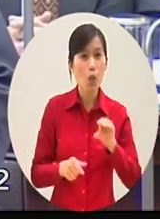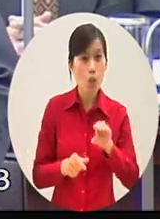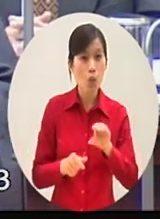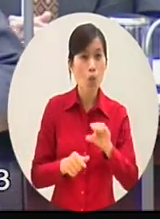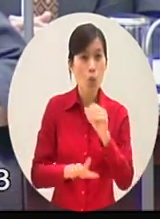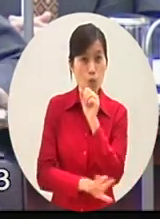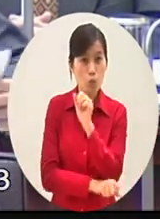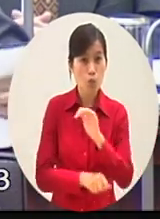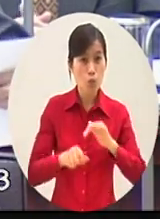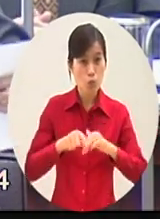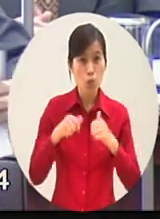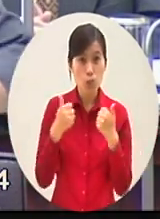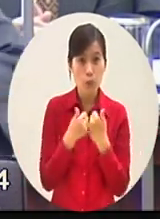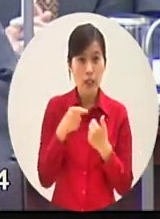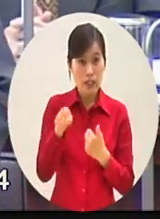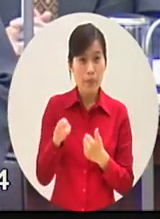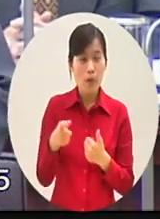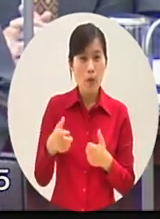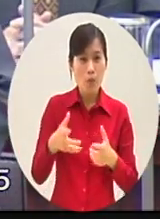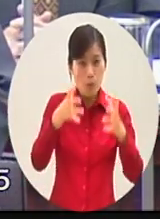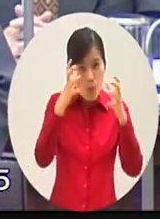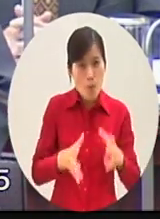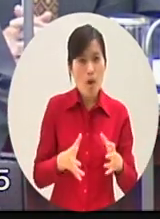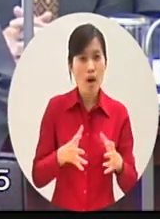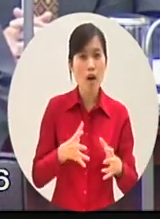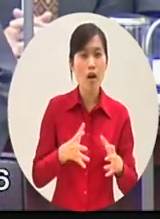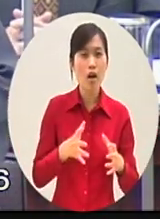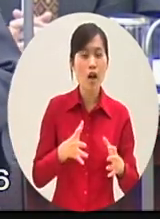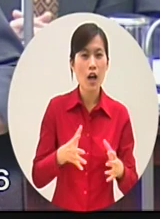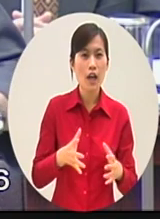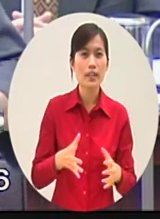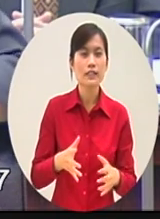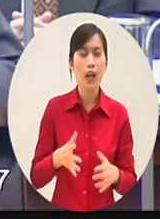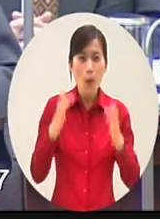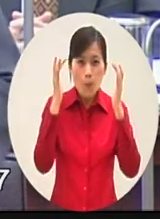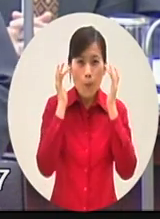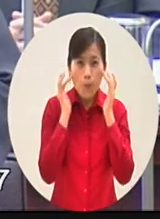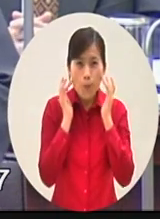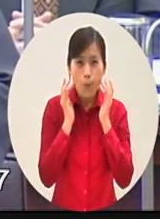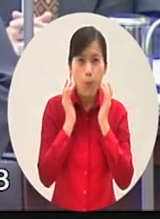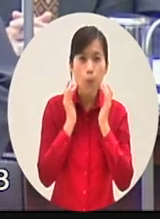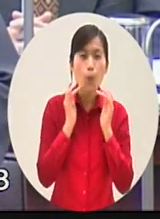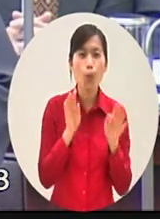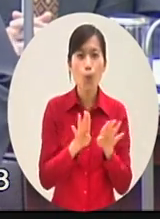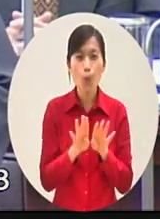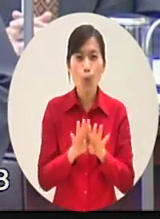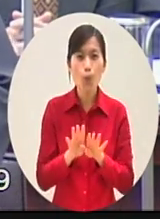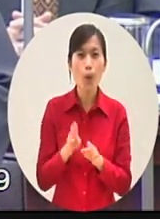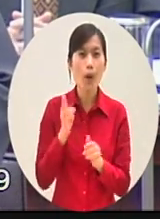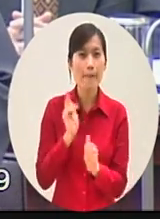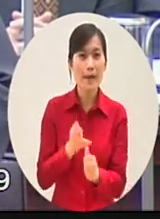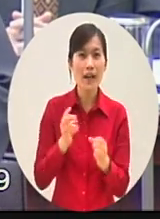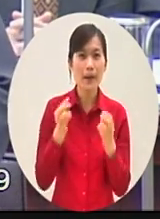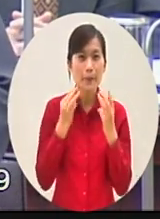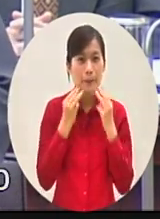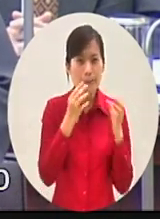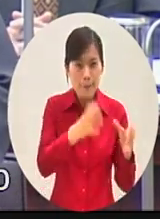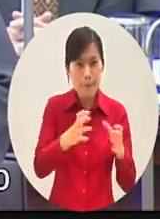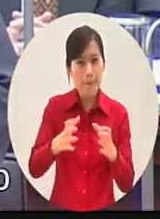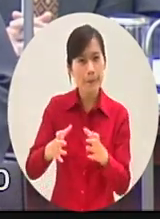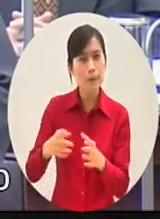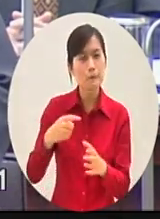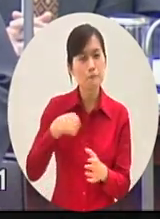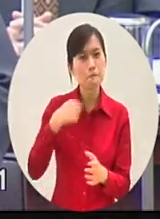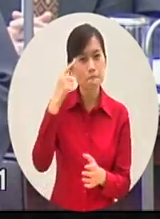似探索这种所有的夏令营等等啊，办得非常好。所以我刚刚